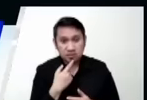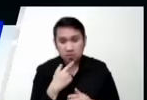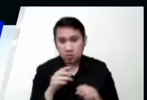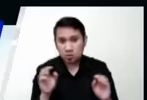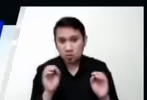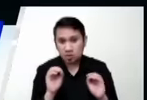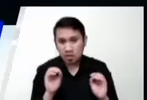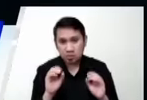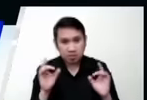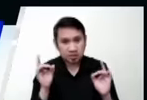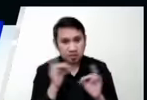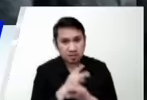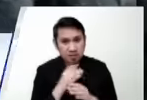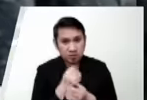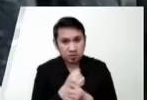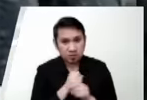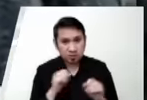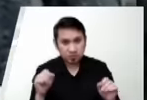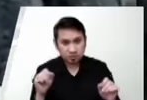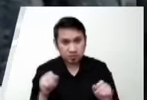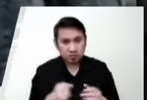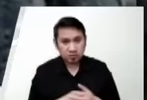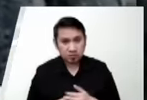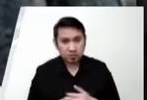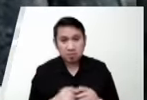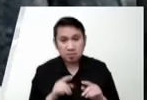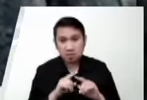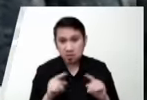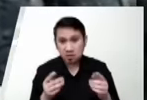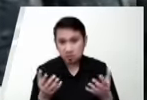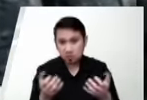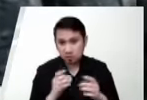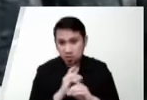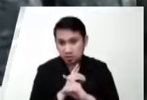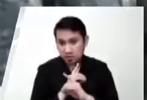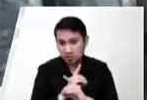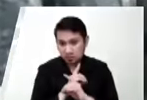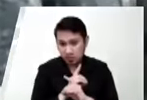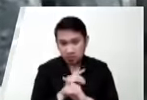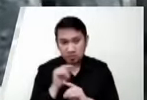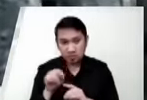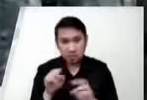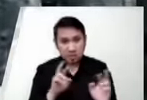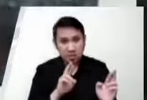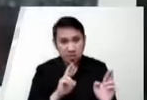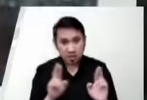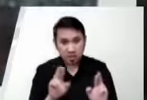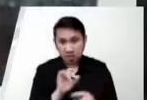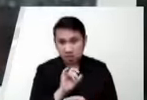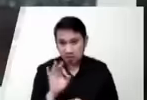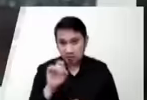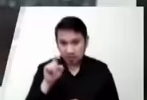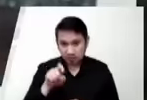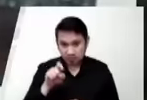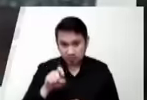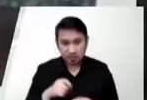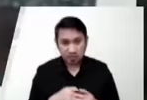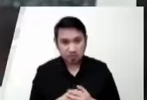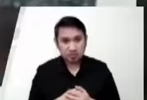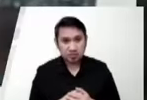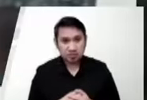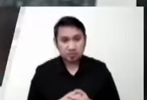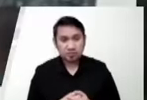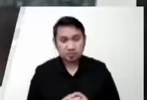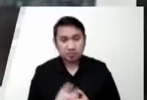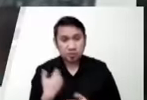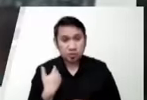seguridad at hindi sila ide-deploy. Gusto lang ng Defense Department na siguruhing combat ready sila kung kailanganin. We need to actually activate